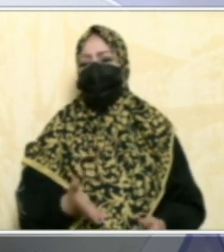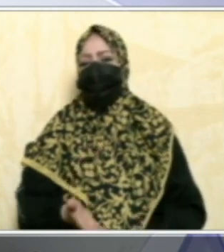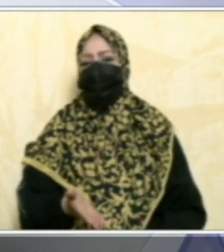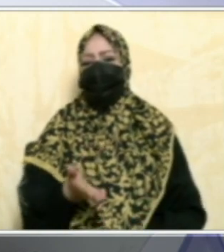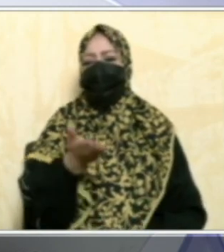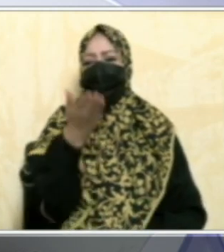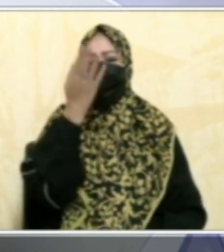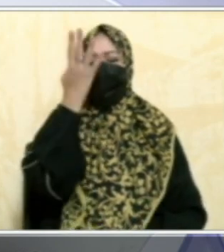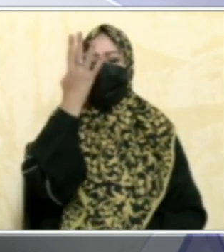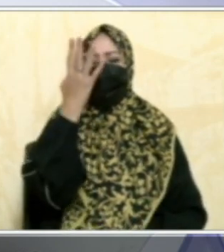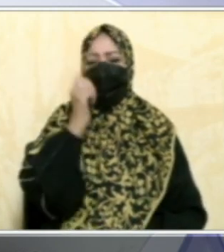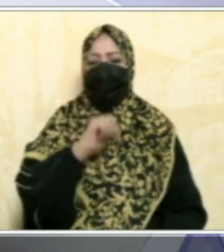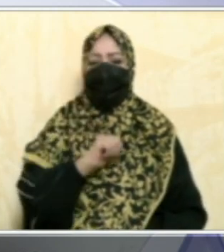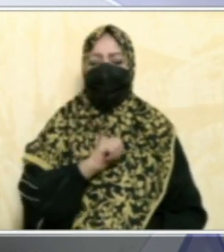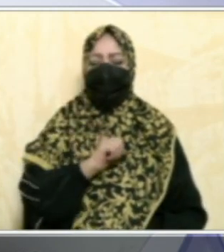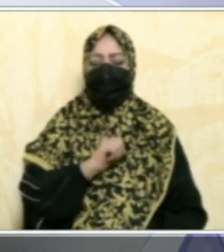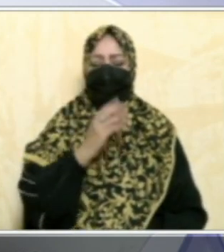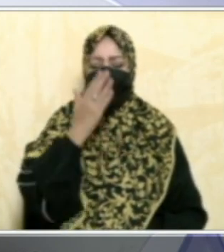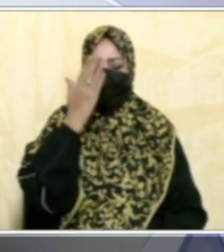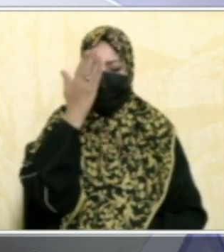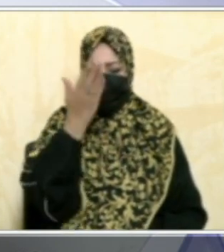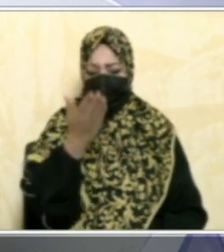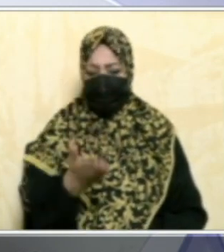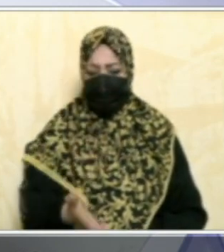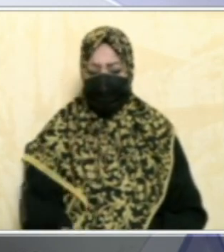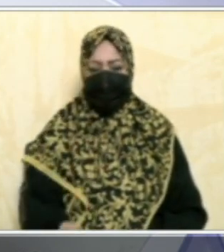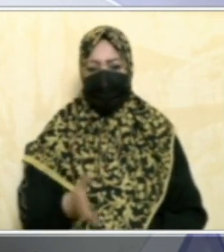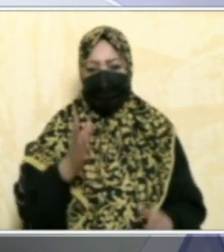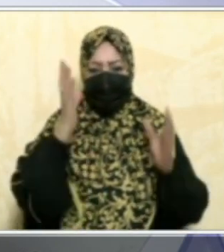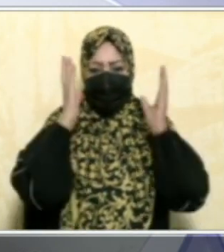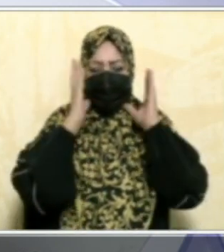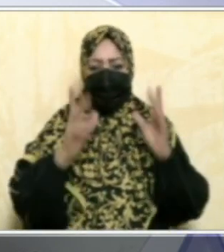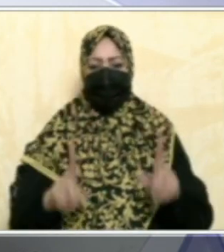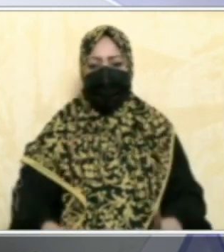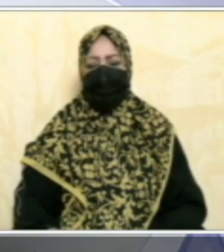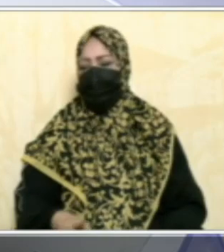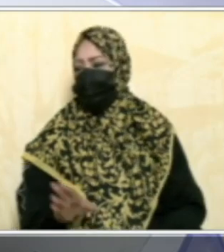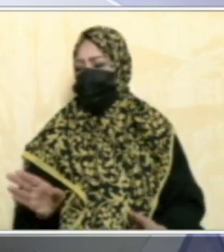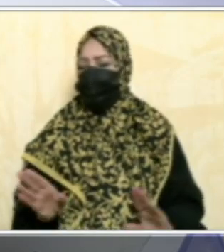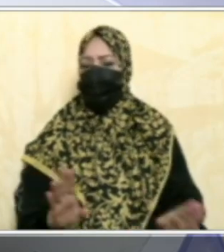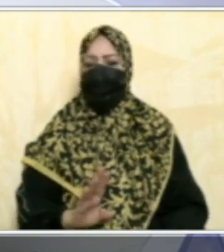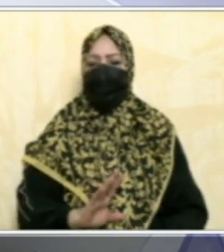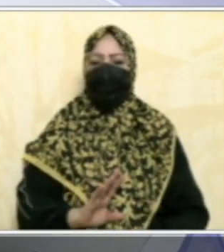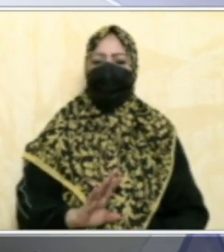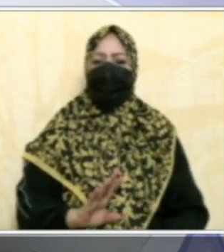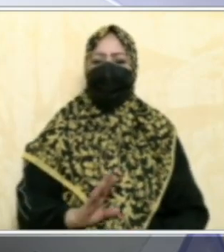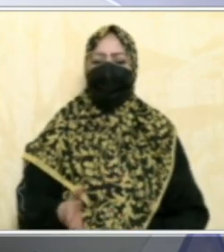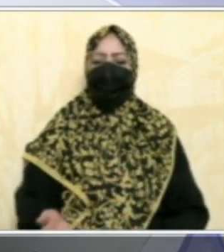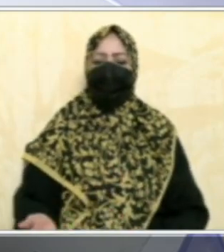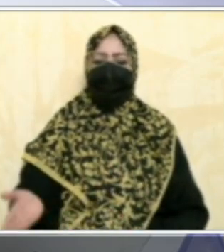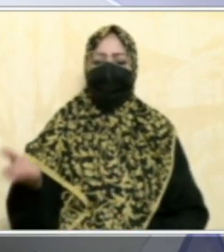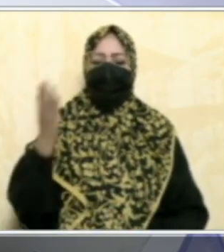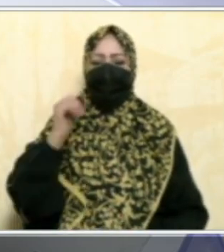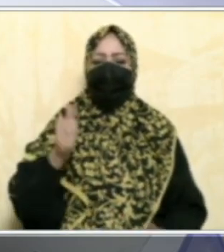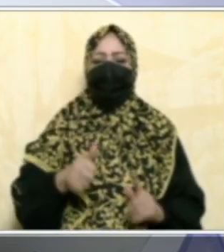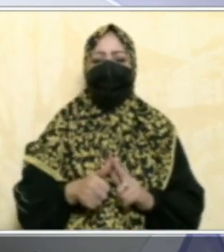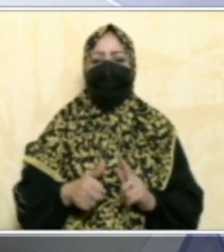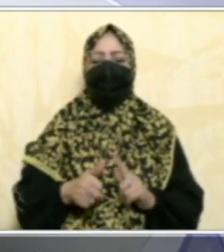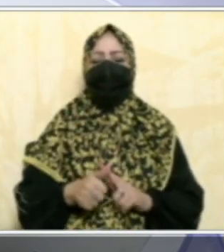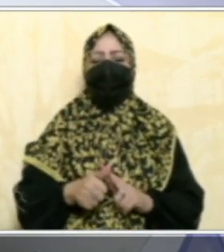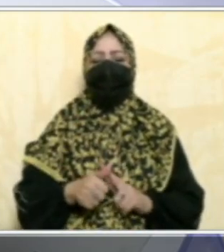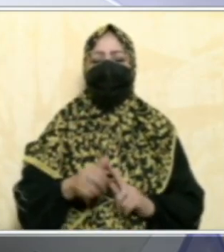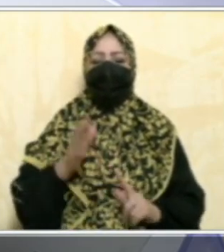وبعدين تشهد وسلم. الأخ فتحي قام ليقضي ما فاته الركعة الأولى، فعله صحيح إلى حد